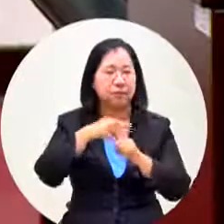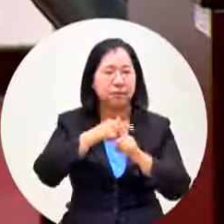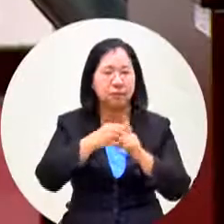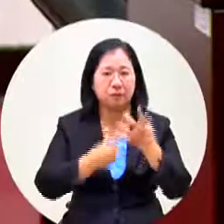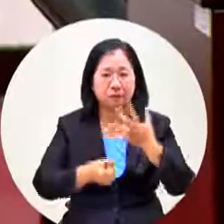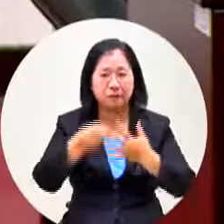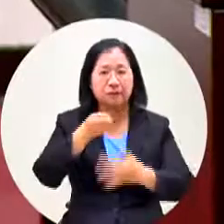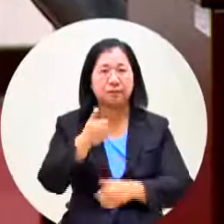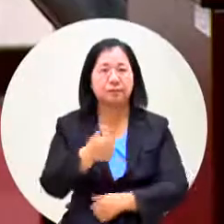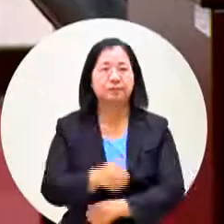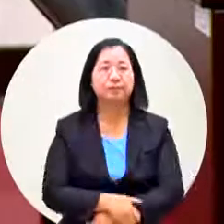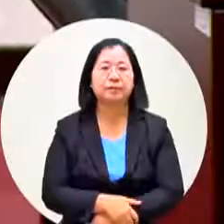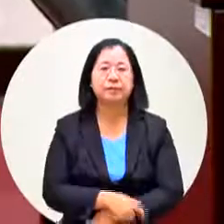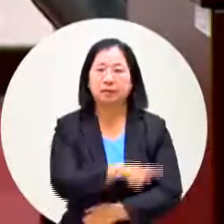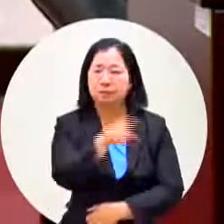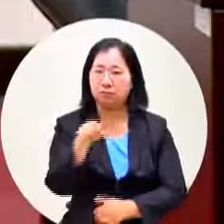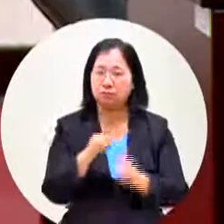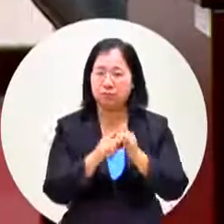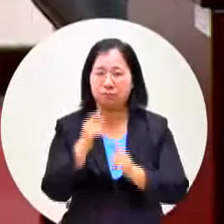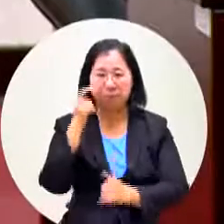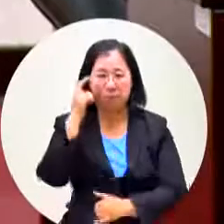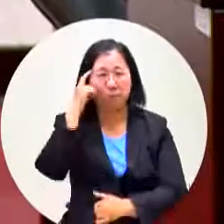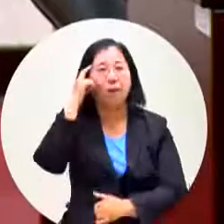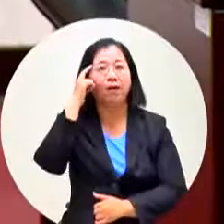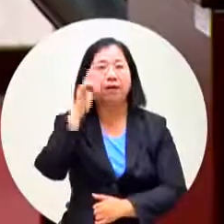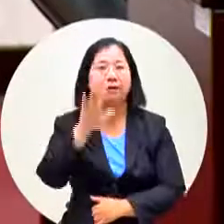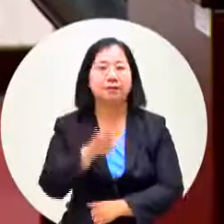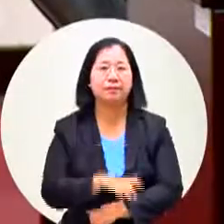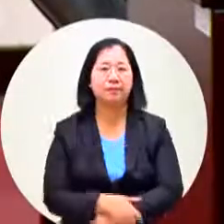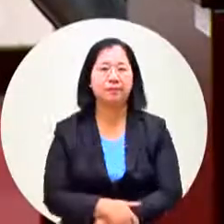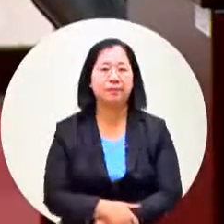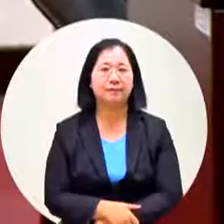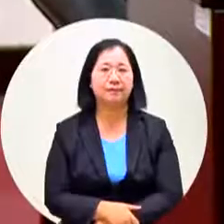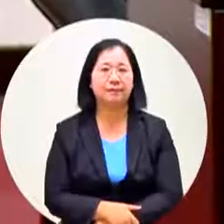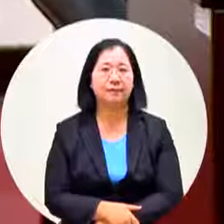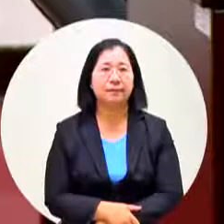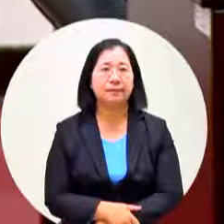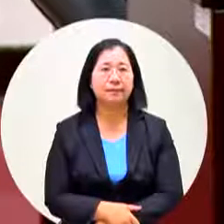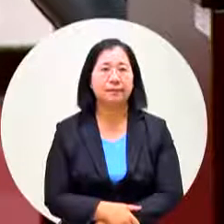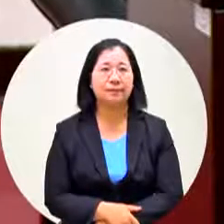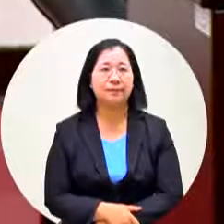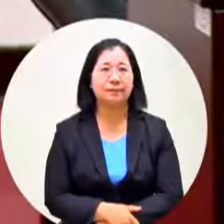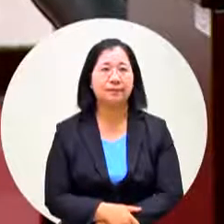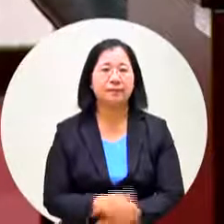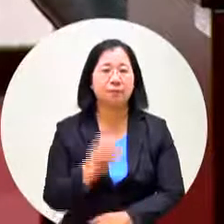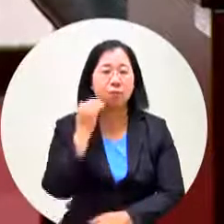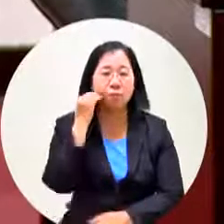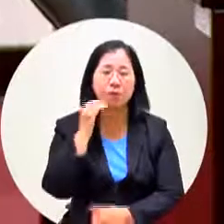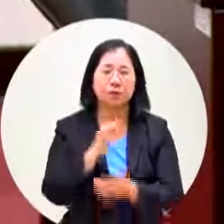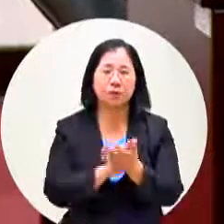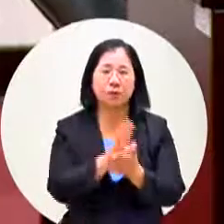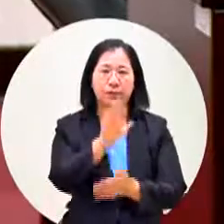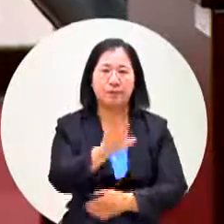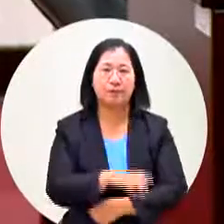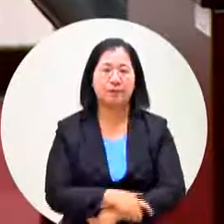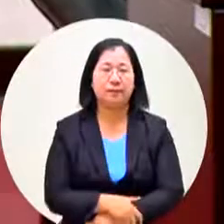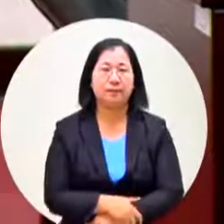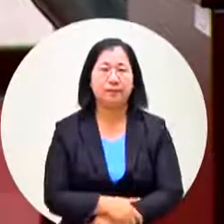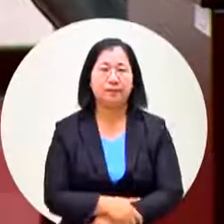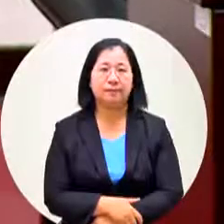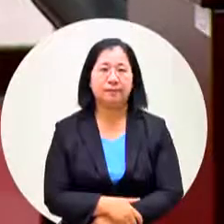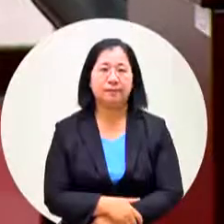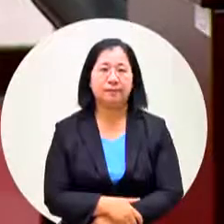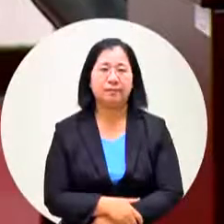这咱啊市民感受真济啦吼。一直咧讲，如果吼、哦、你未来啊做